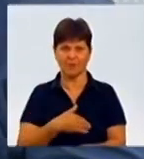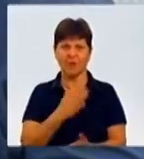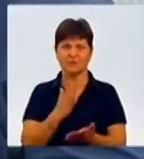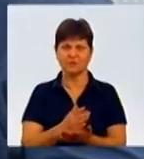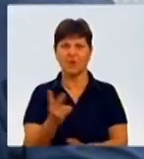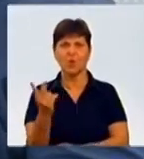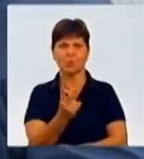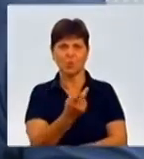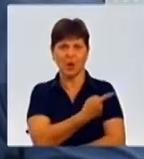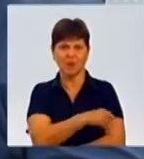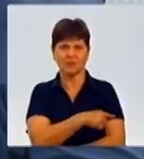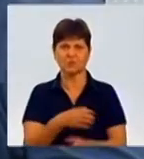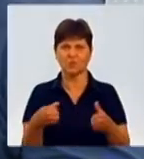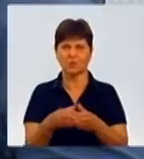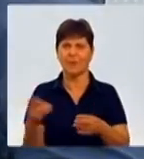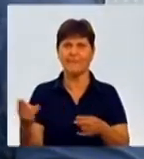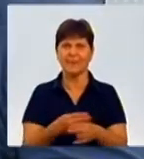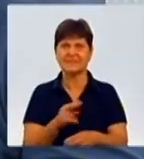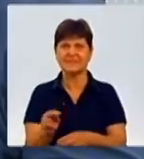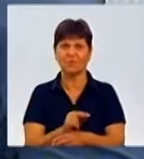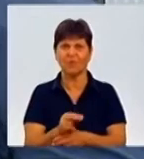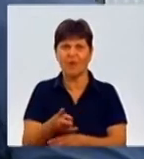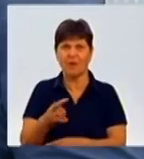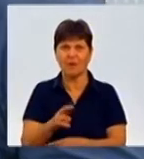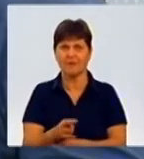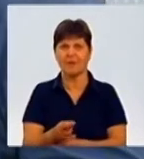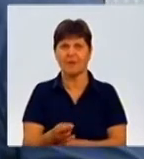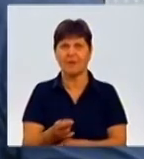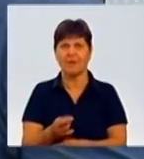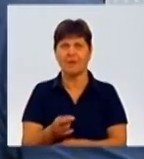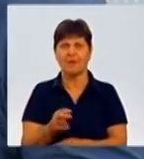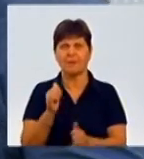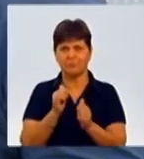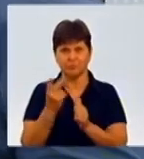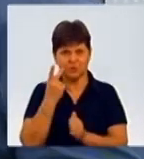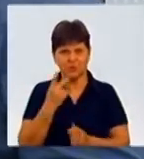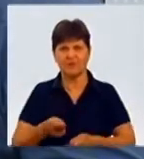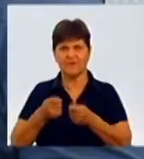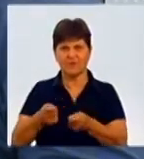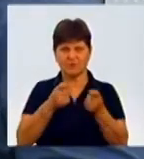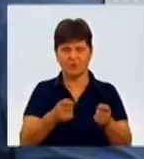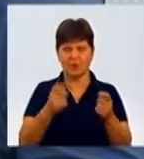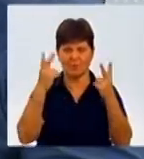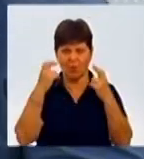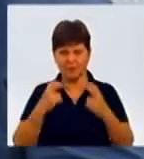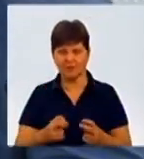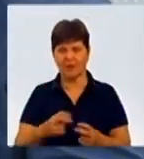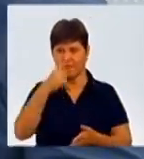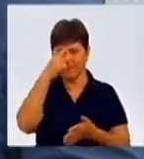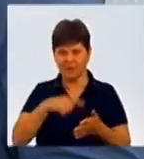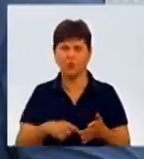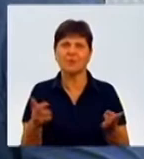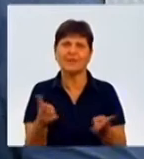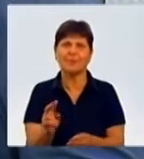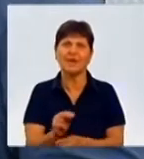клінічній групі, тобто без лікування. Під час цих виїздів ми також їх оглядаємо, переконуємо їх, що все-таки потрібно лікуватися.